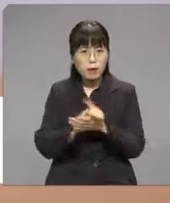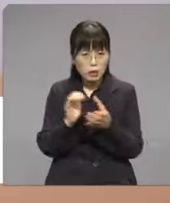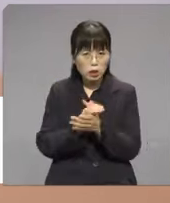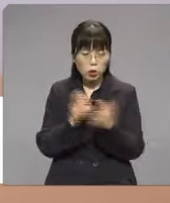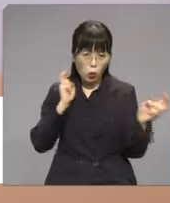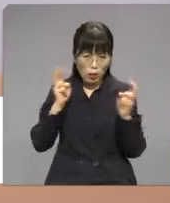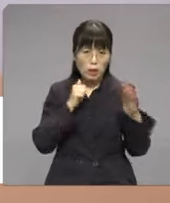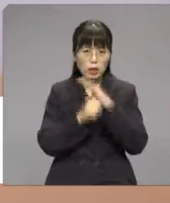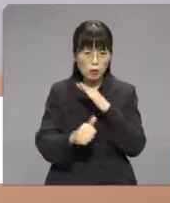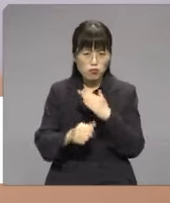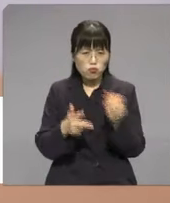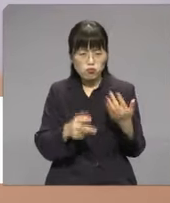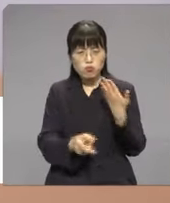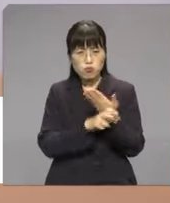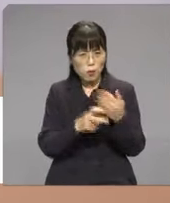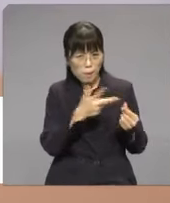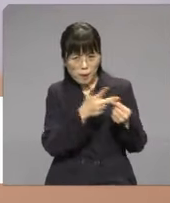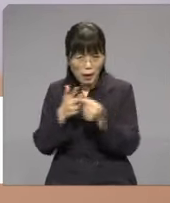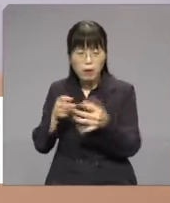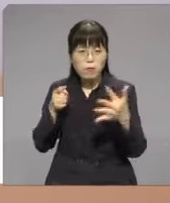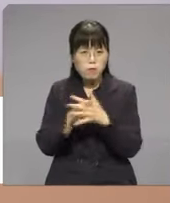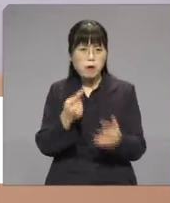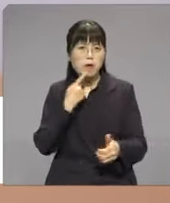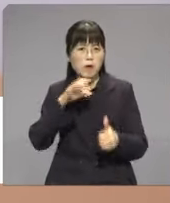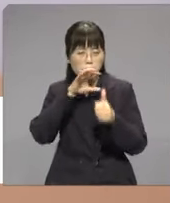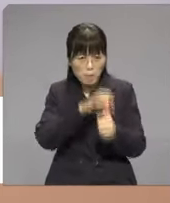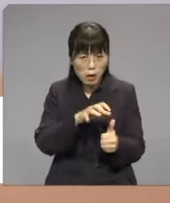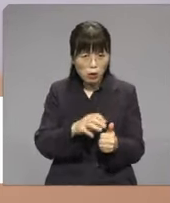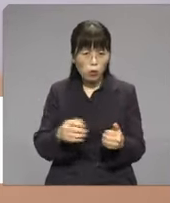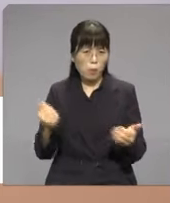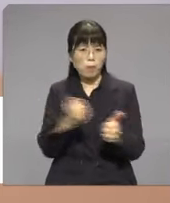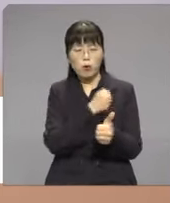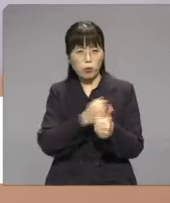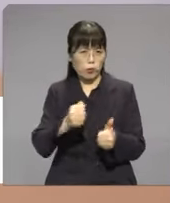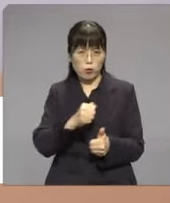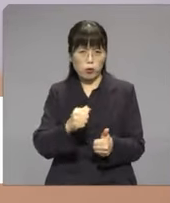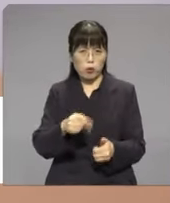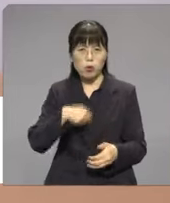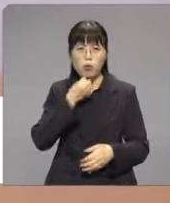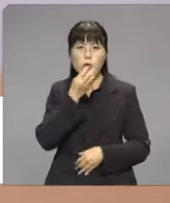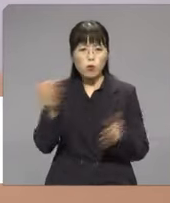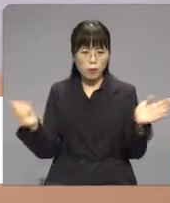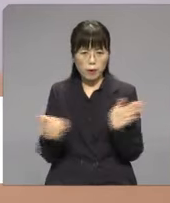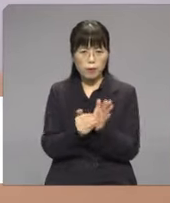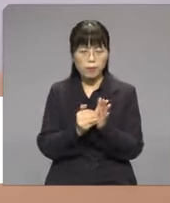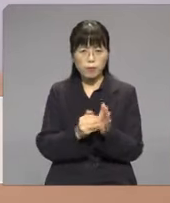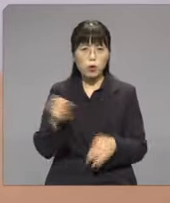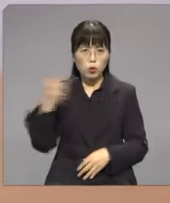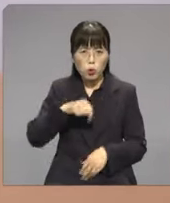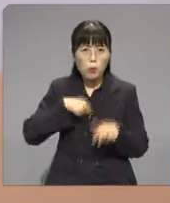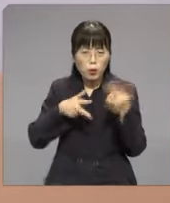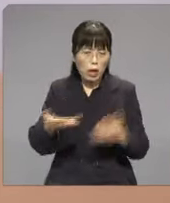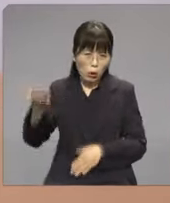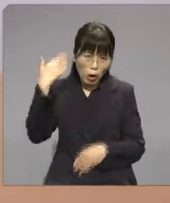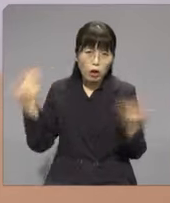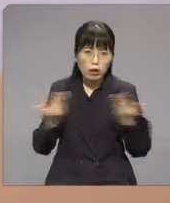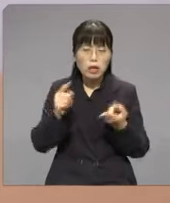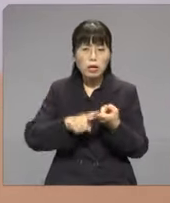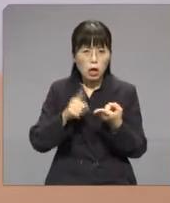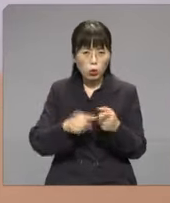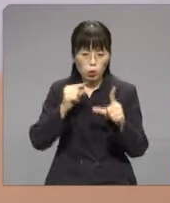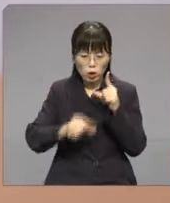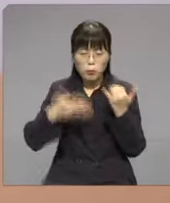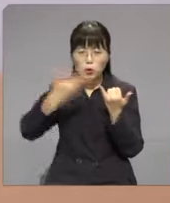대표가 불법 촬영 영상을 유포하겠다며 협박하고 폭행했다고 고백했습니다. 또 자신의 과거사를 두고